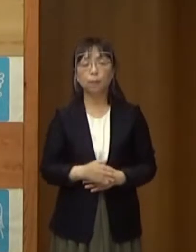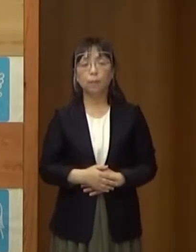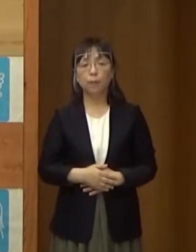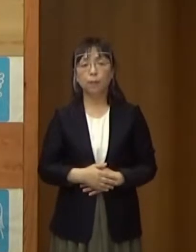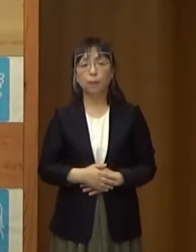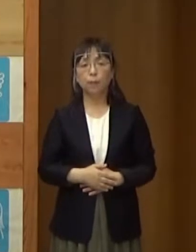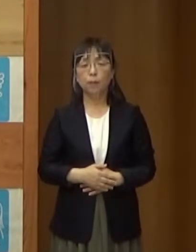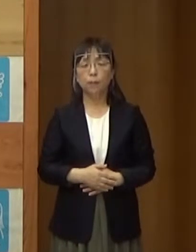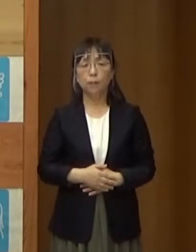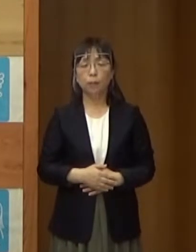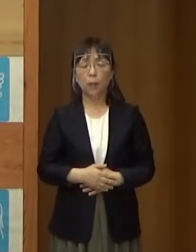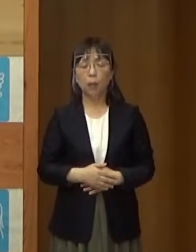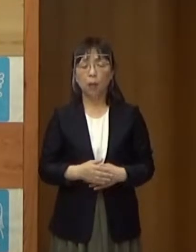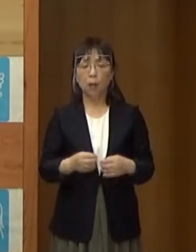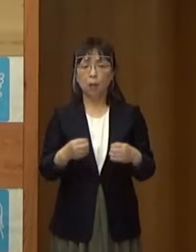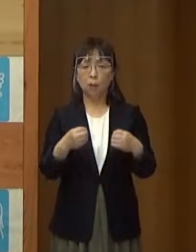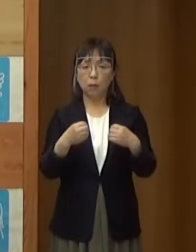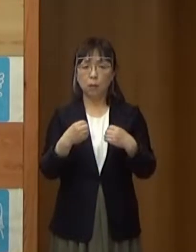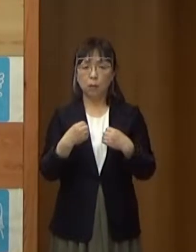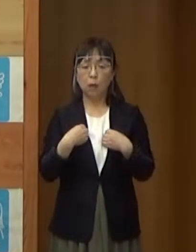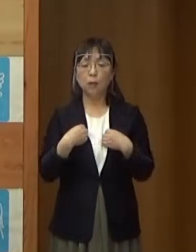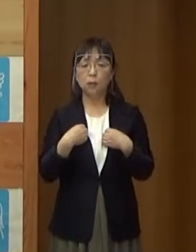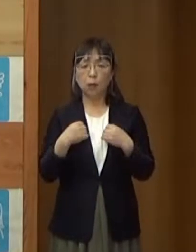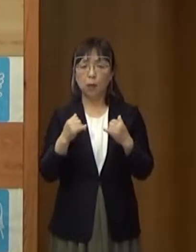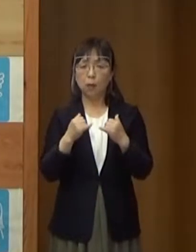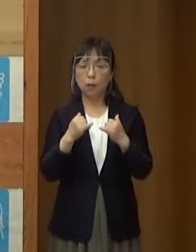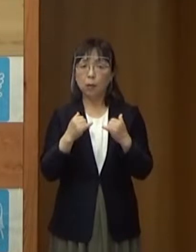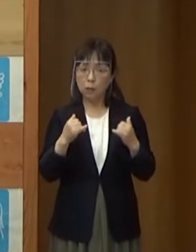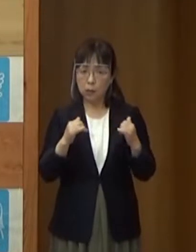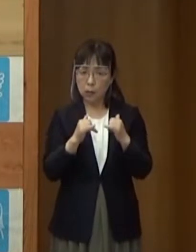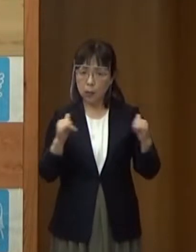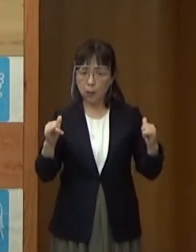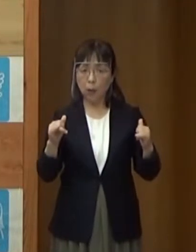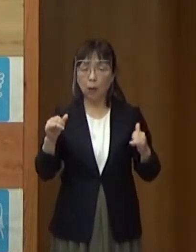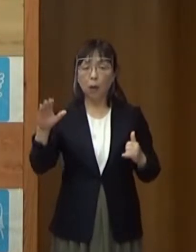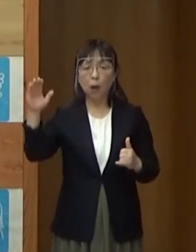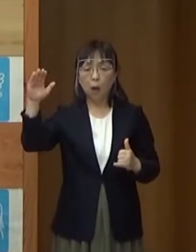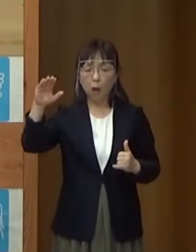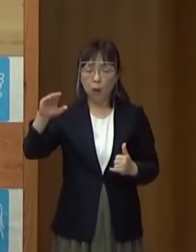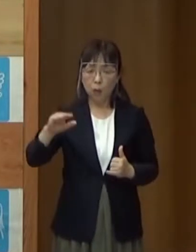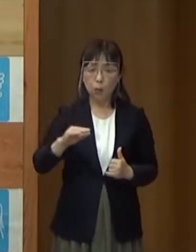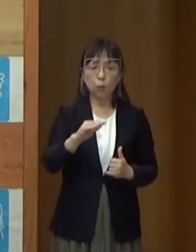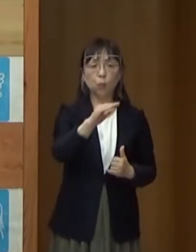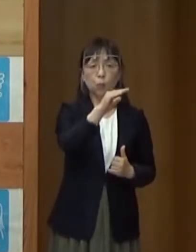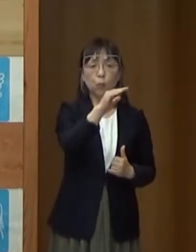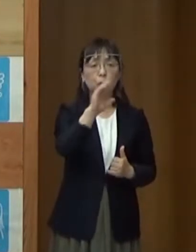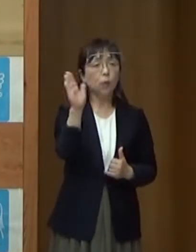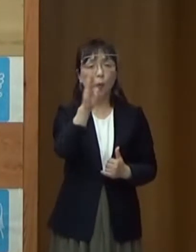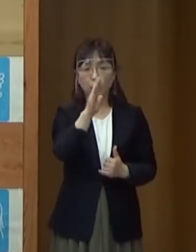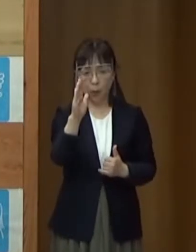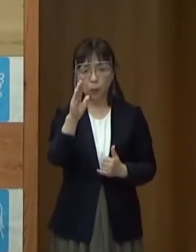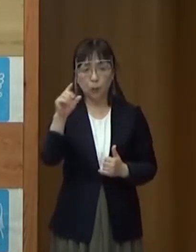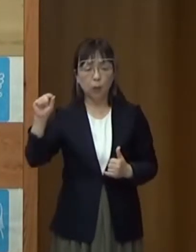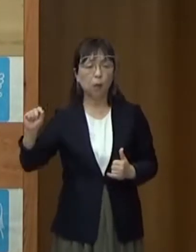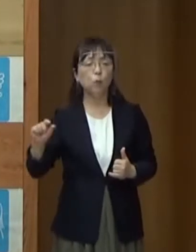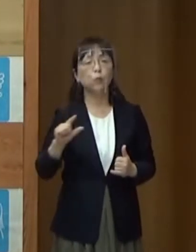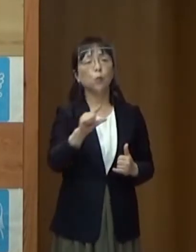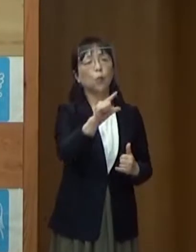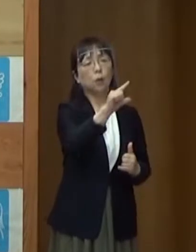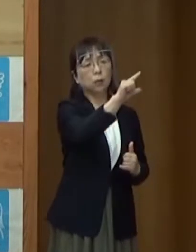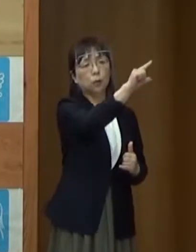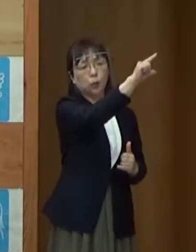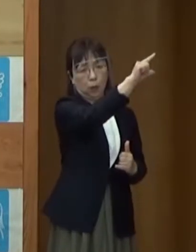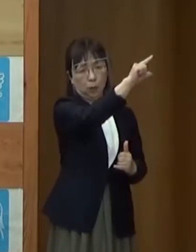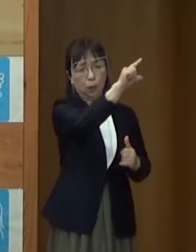。感染が増減を繰り返していますという状況ではなくて増加し